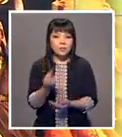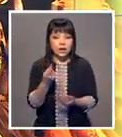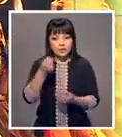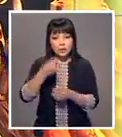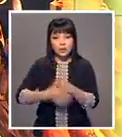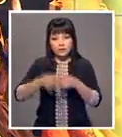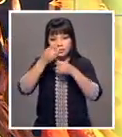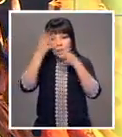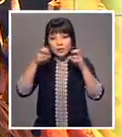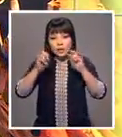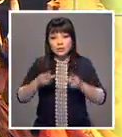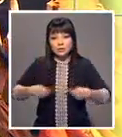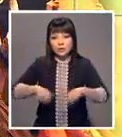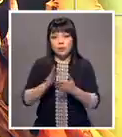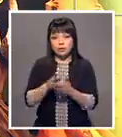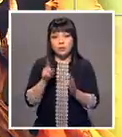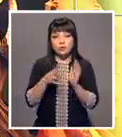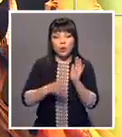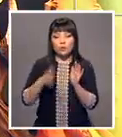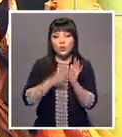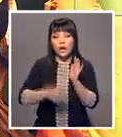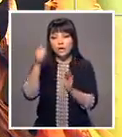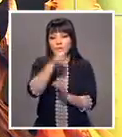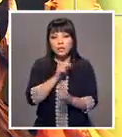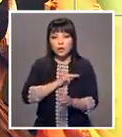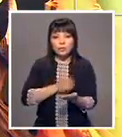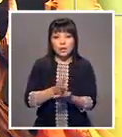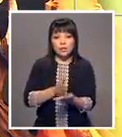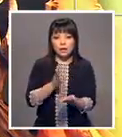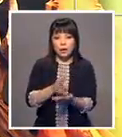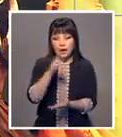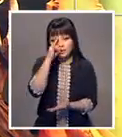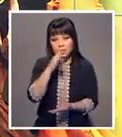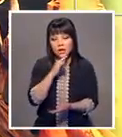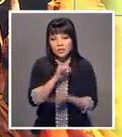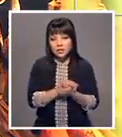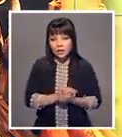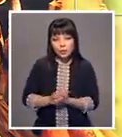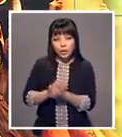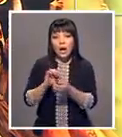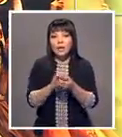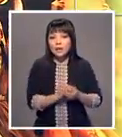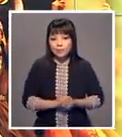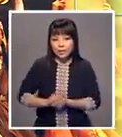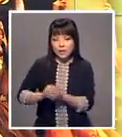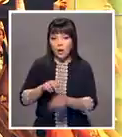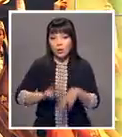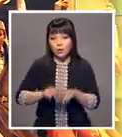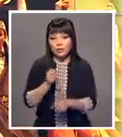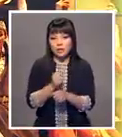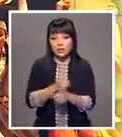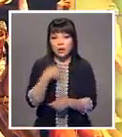біріккен. Қоғамдық ұйым 1990 жылдан бастап жұмыс істейді. Қазақстандағы татулық ассамблеяның құрылысында